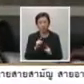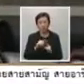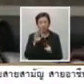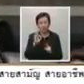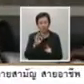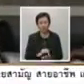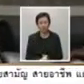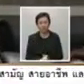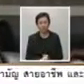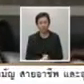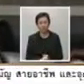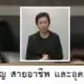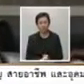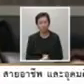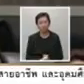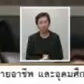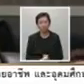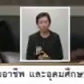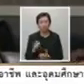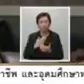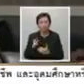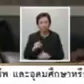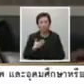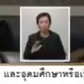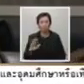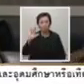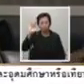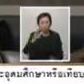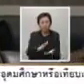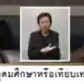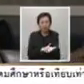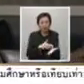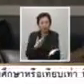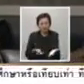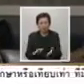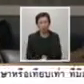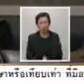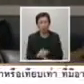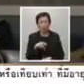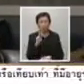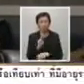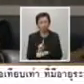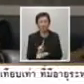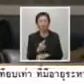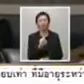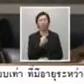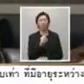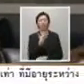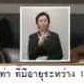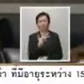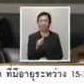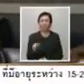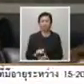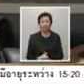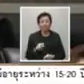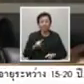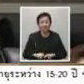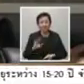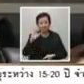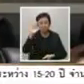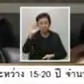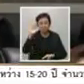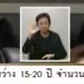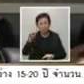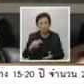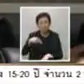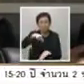านรักท่านชินวรมากกว่าผมยกมือตั้งนานแล้วแต่ว่าท่านประธานให้ ท่านวิรัตนั่งยกมือ ครับ ไม่